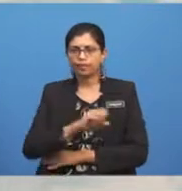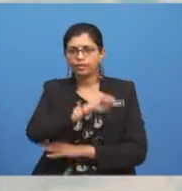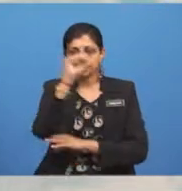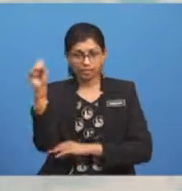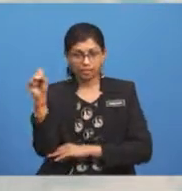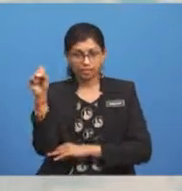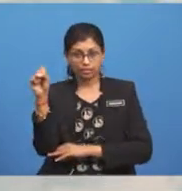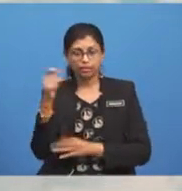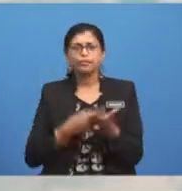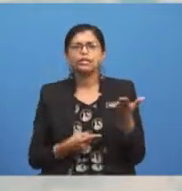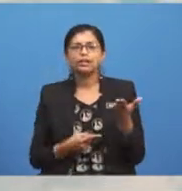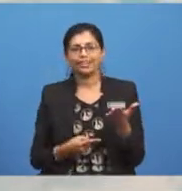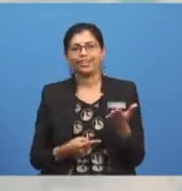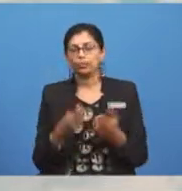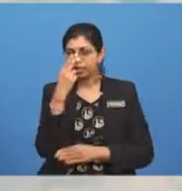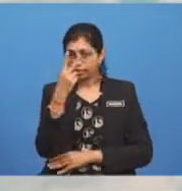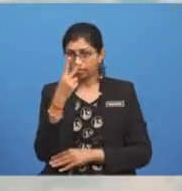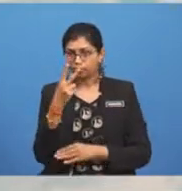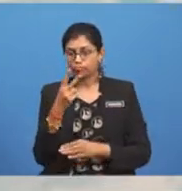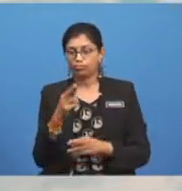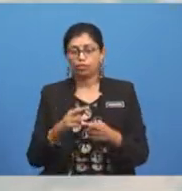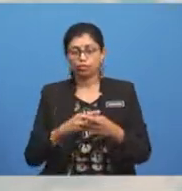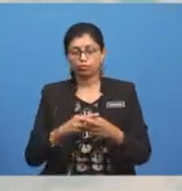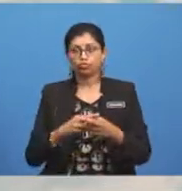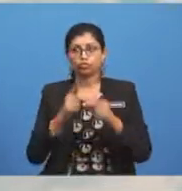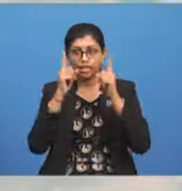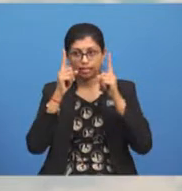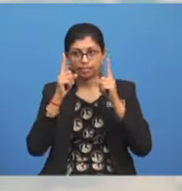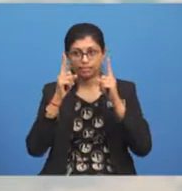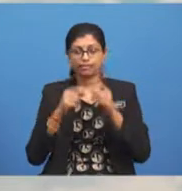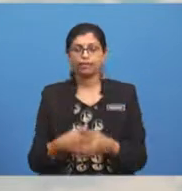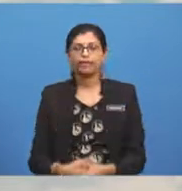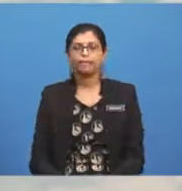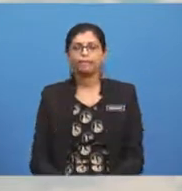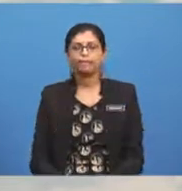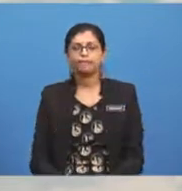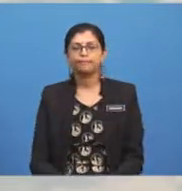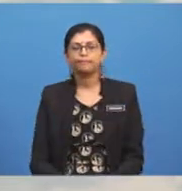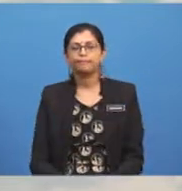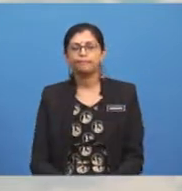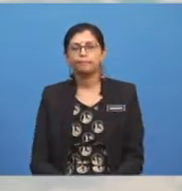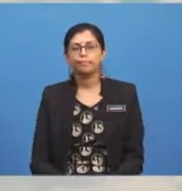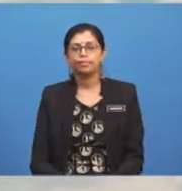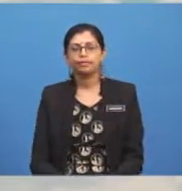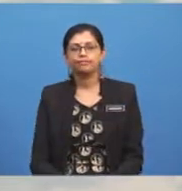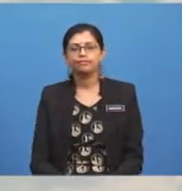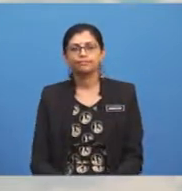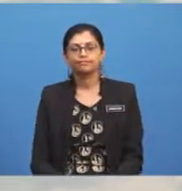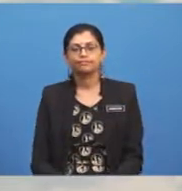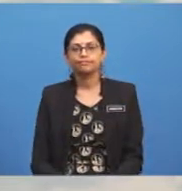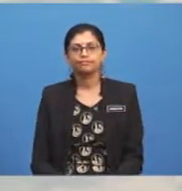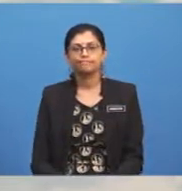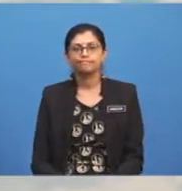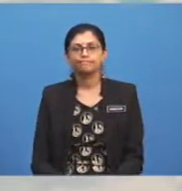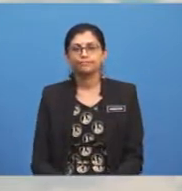dengan nilai hasil darab G, M besar, M kecil dibahagikan dengan